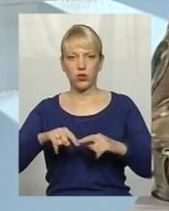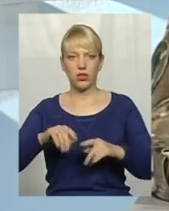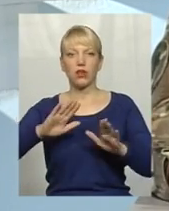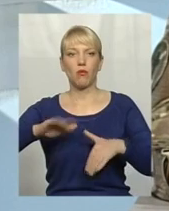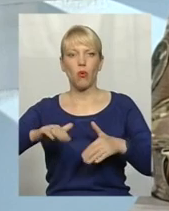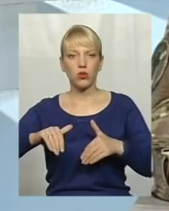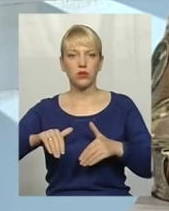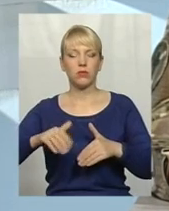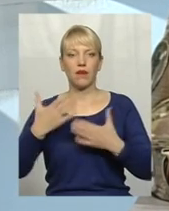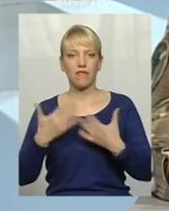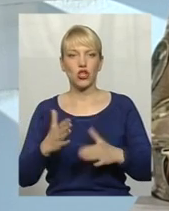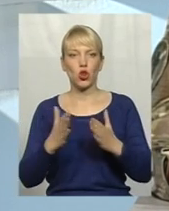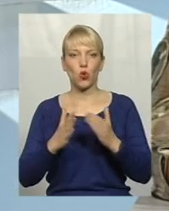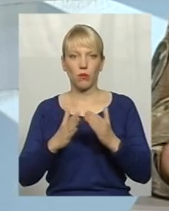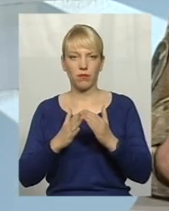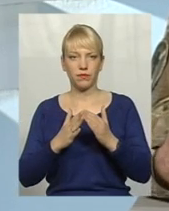Потім вже вдома.